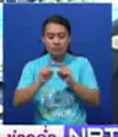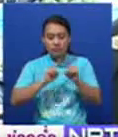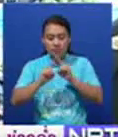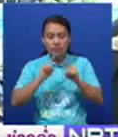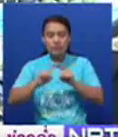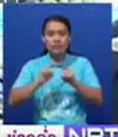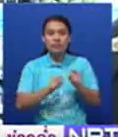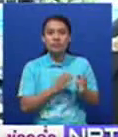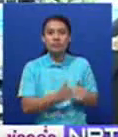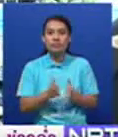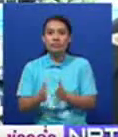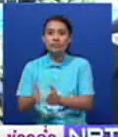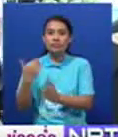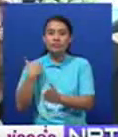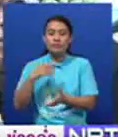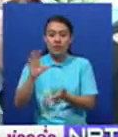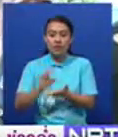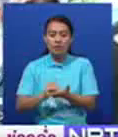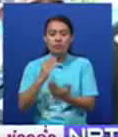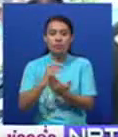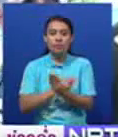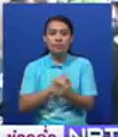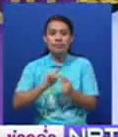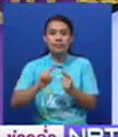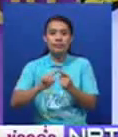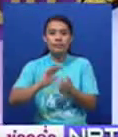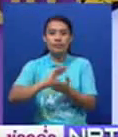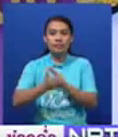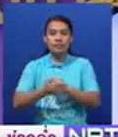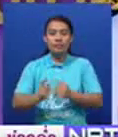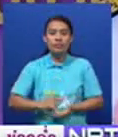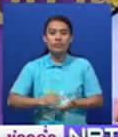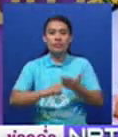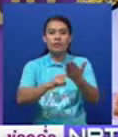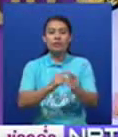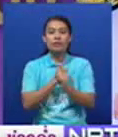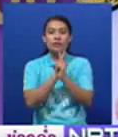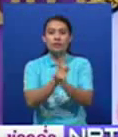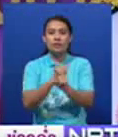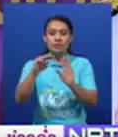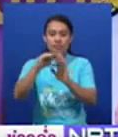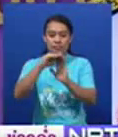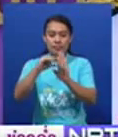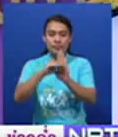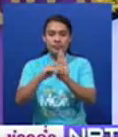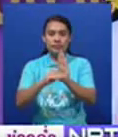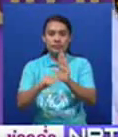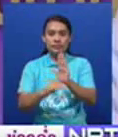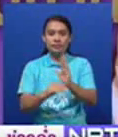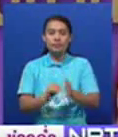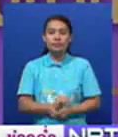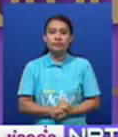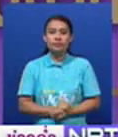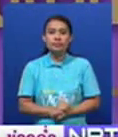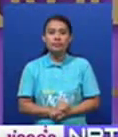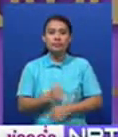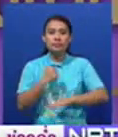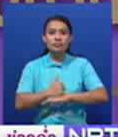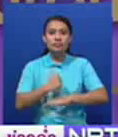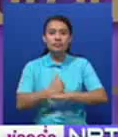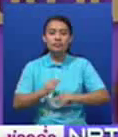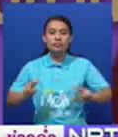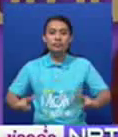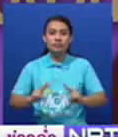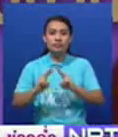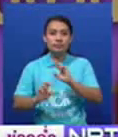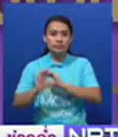ายและรวบรวมความคิดเห็นในการปฏิรูปเสนอไปตามลำดับชั้นพลเอกอนุพงษ์เผ่าจินดารัฐมนตรีว่าการกระทร